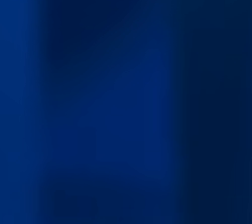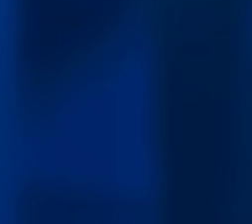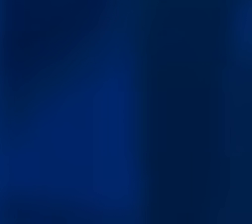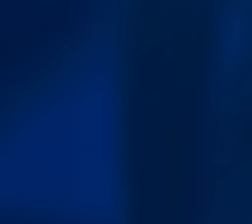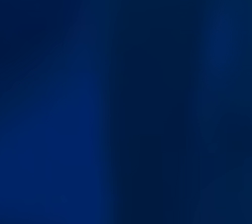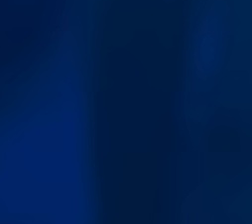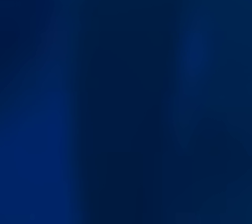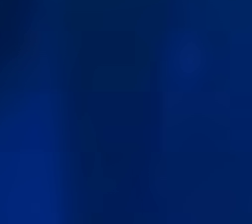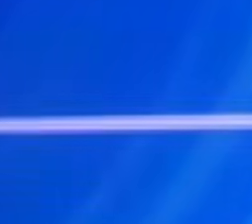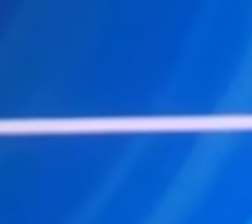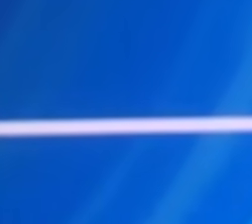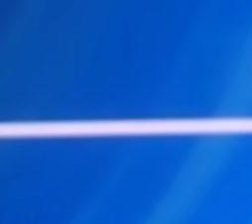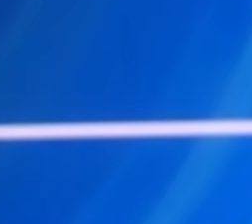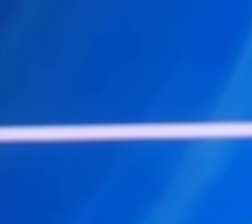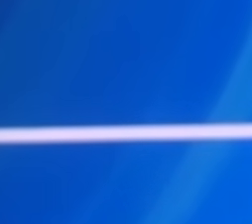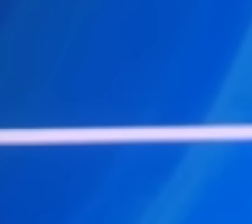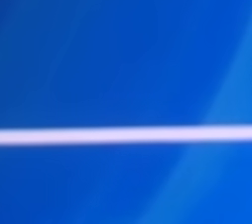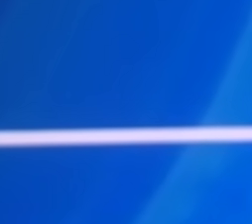saksi.